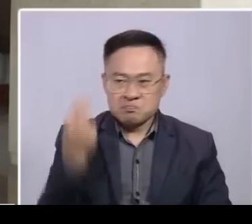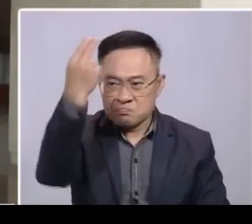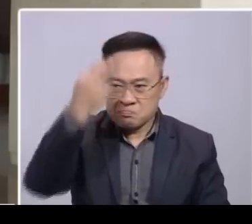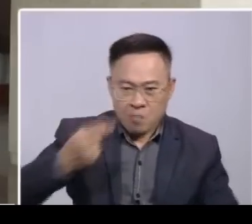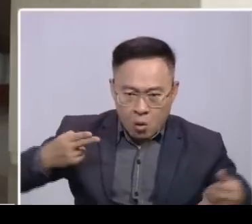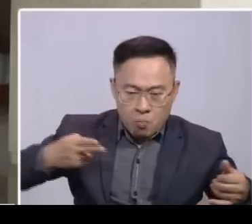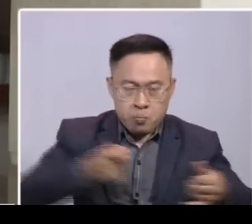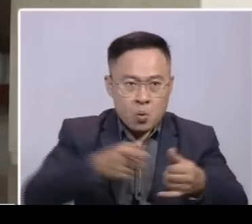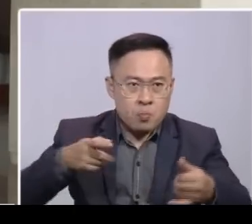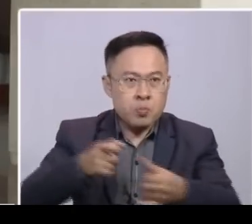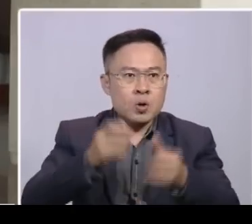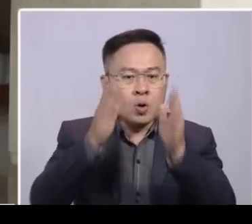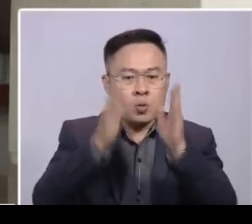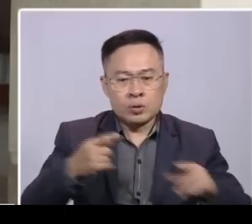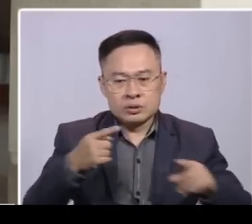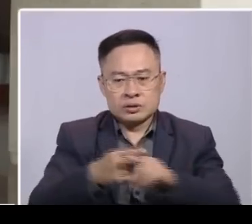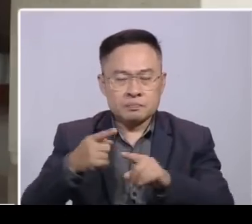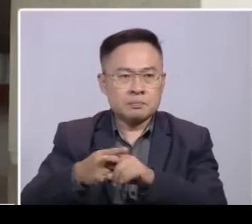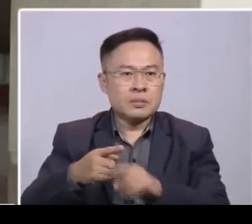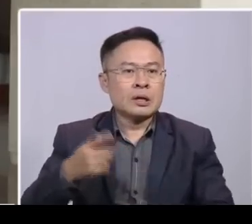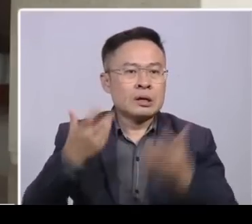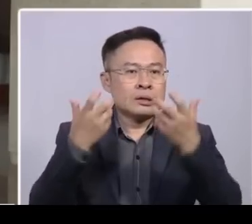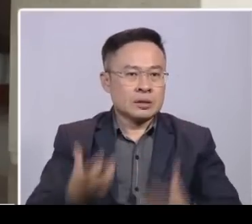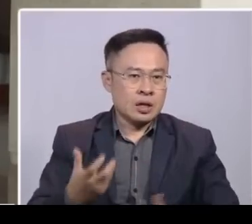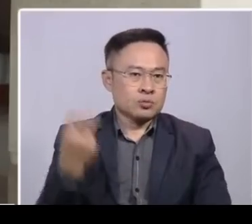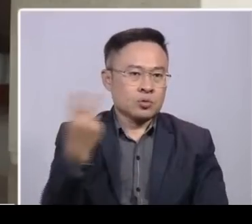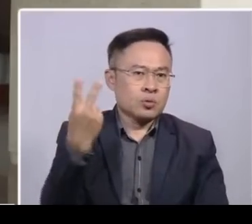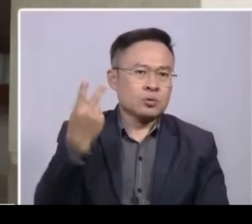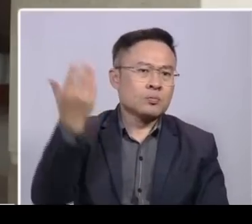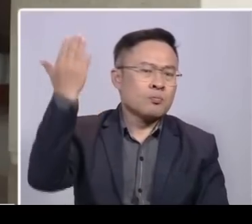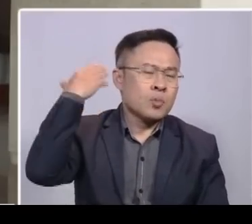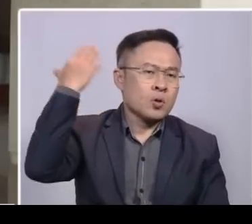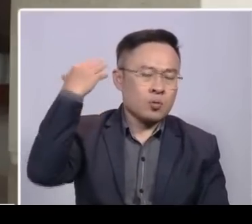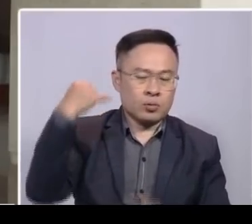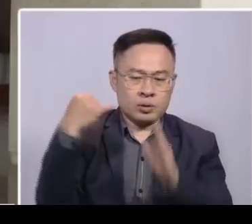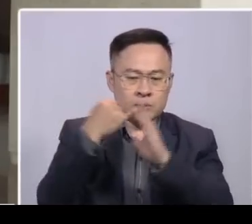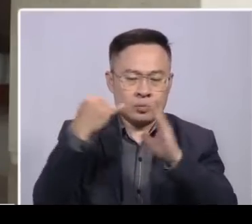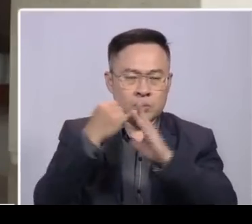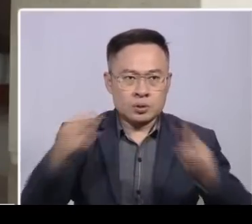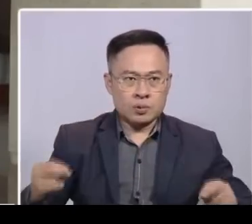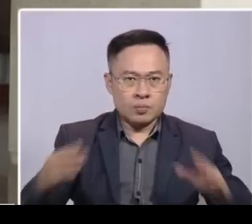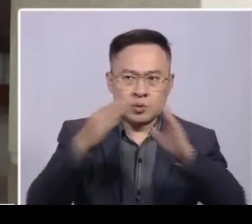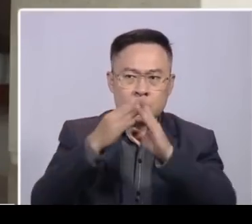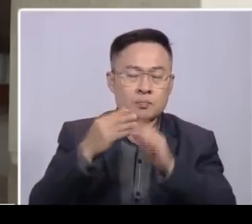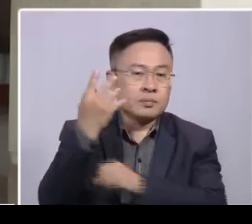ริ2คนได้รับบาดเจ็บสาหัสในผับแห่งหนึ่งในตัวเมืองจังหวัดนครปฐมเมื่อ4ปีที่แล้วค่ะ